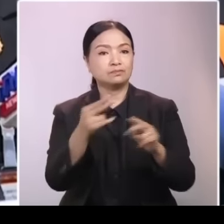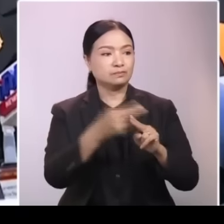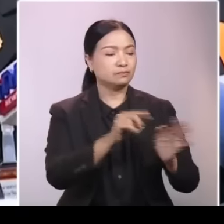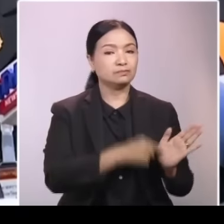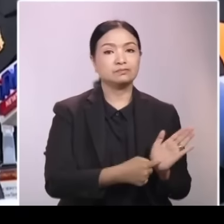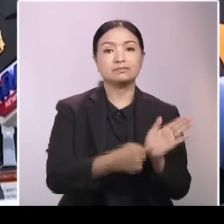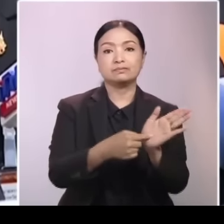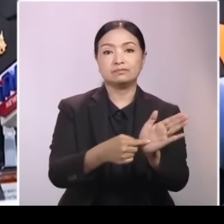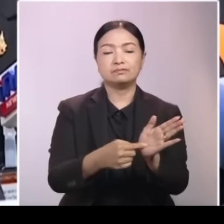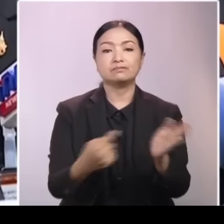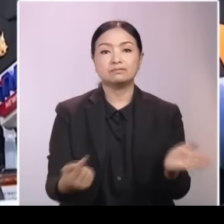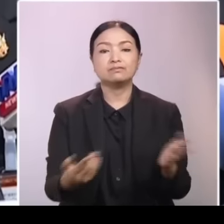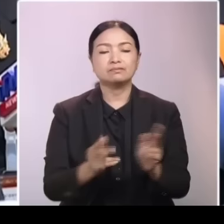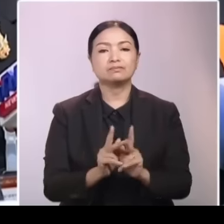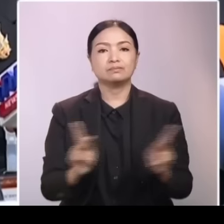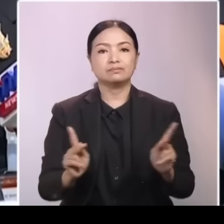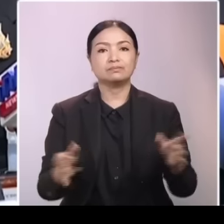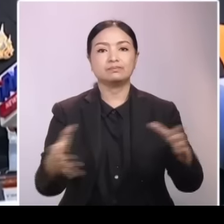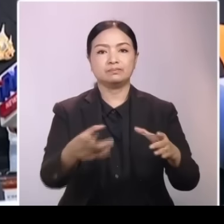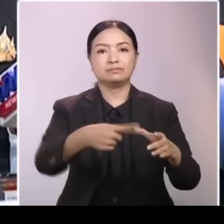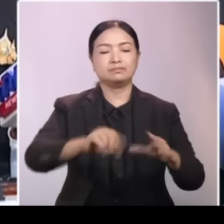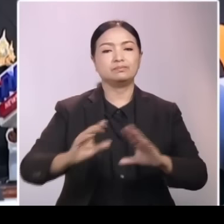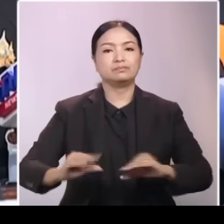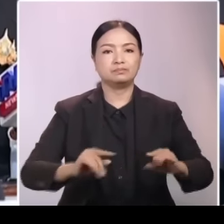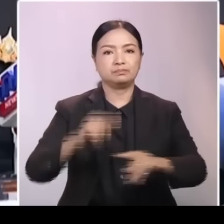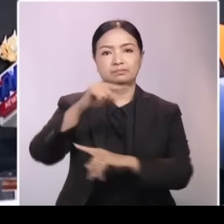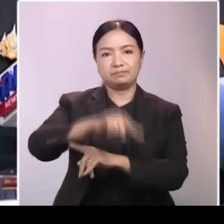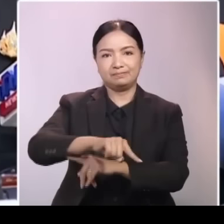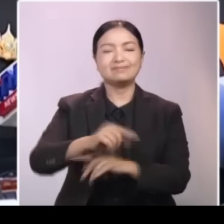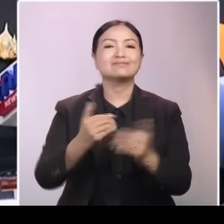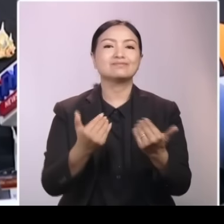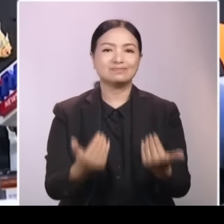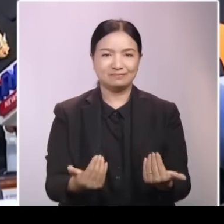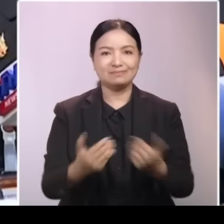นตรีเนี่ยก็ขอให้กรรมการบริหารพรรคประชุมบ่ายนี้ก่อนครับ